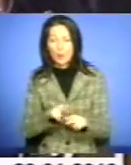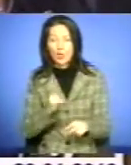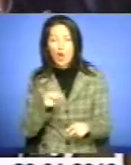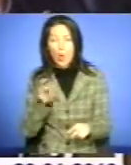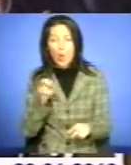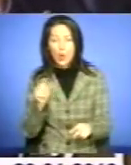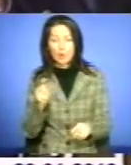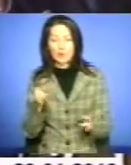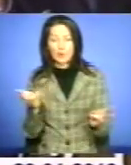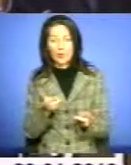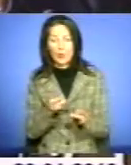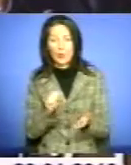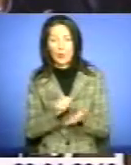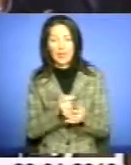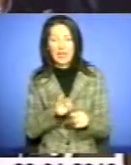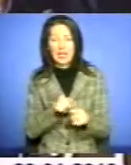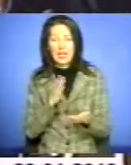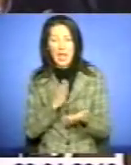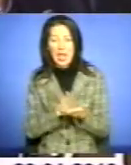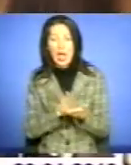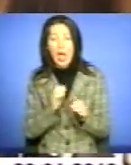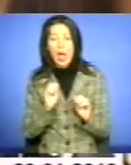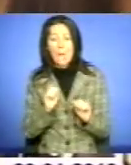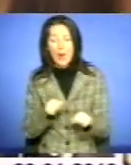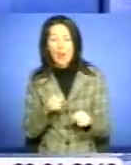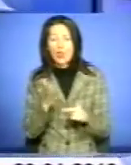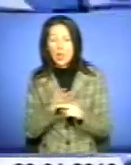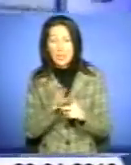який підтверджує право на пільги про зарахування до вузу.